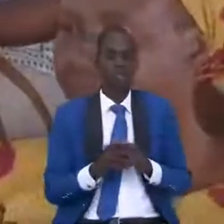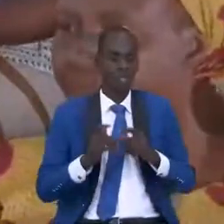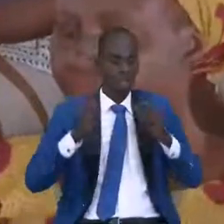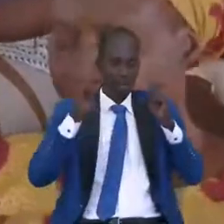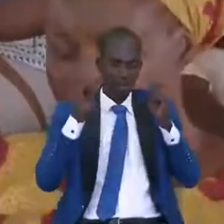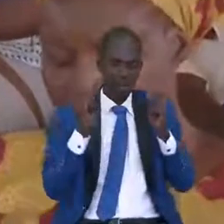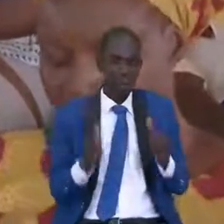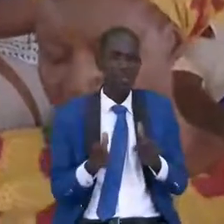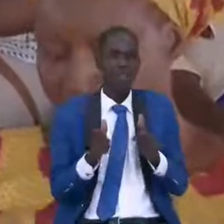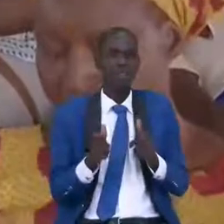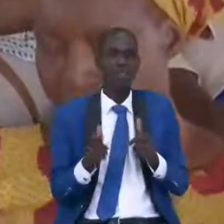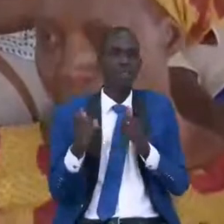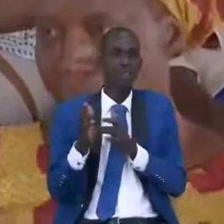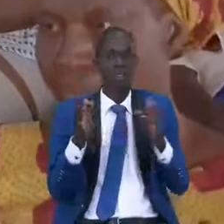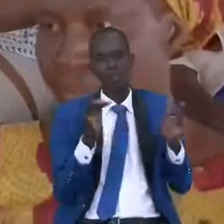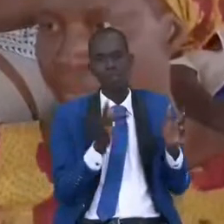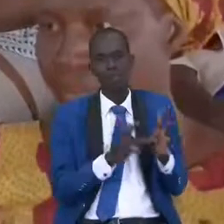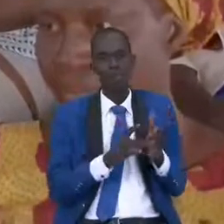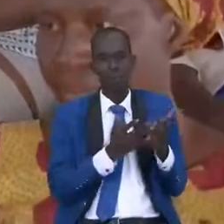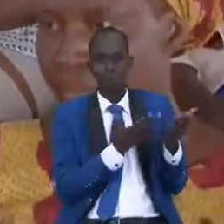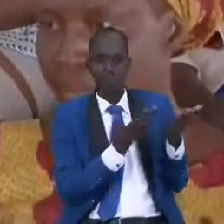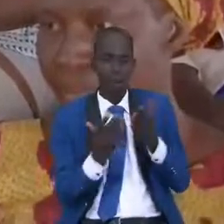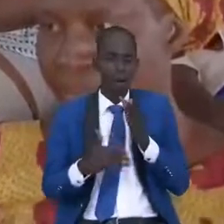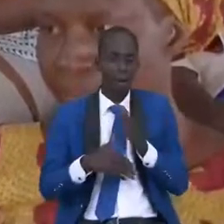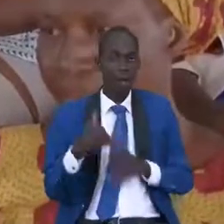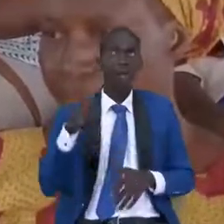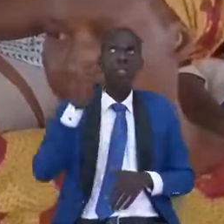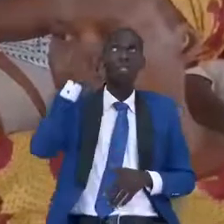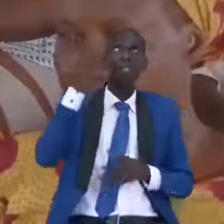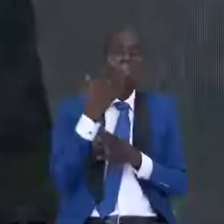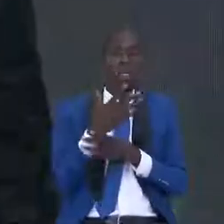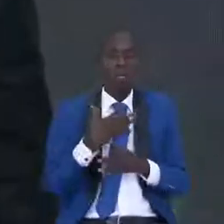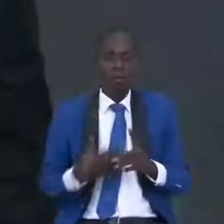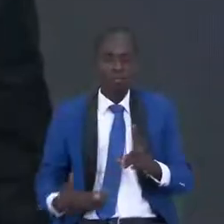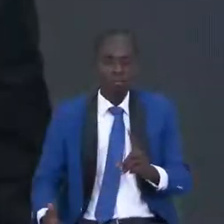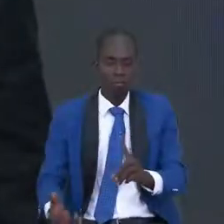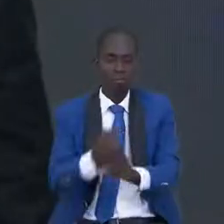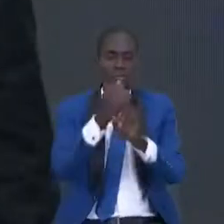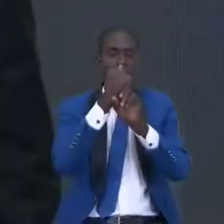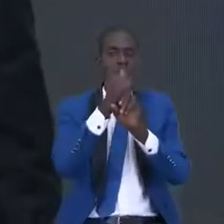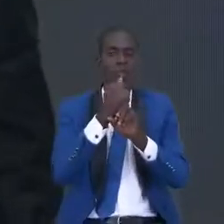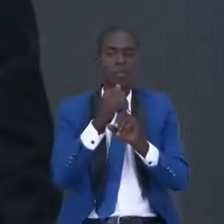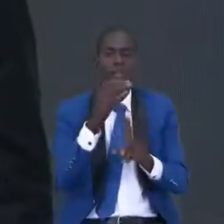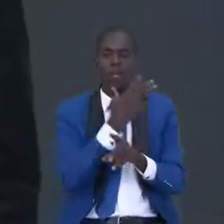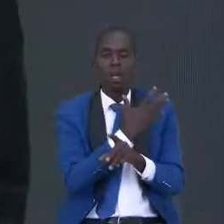Aussitôt, Jésus étendit la main, le saisit et lui dit,